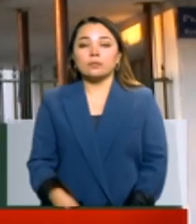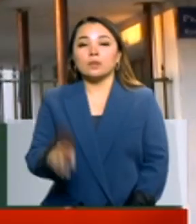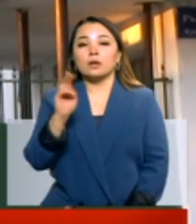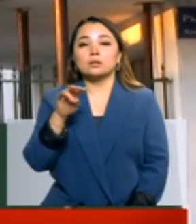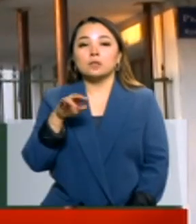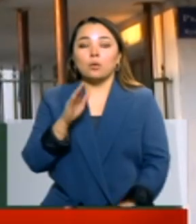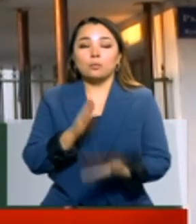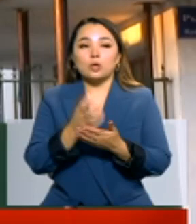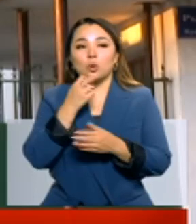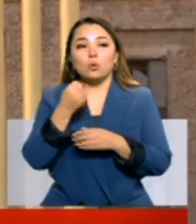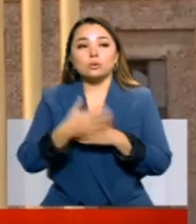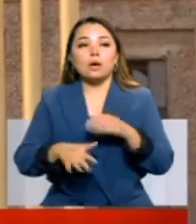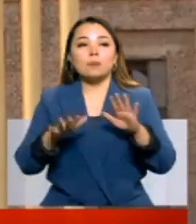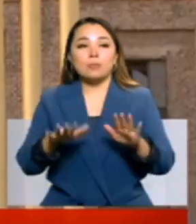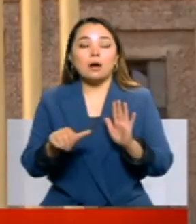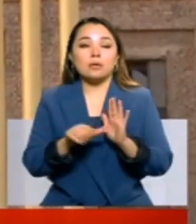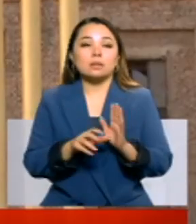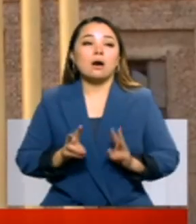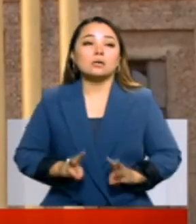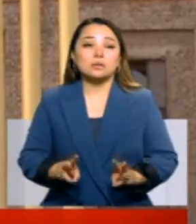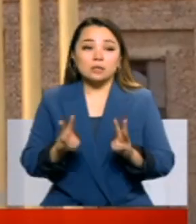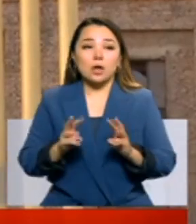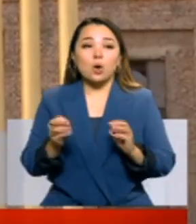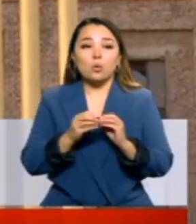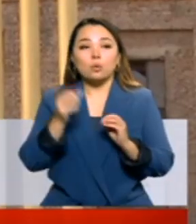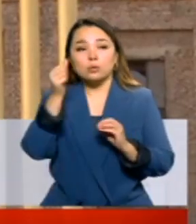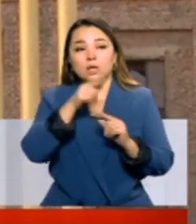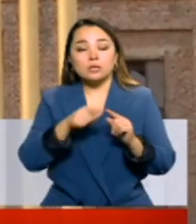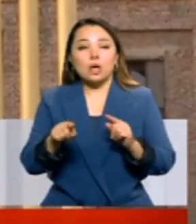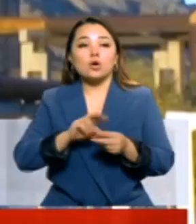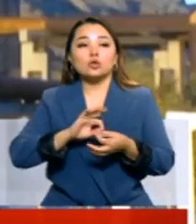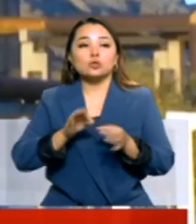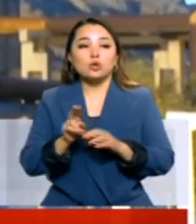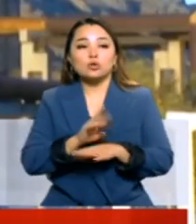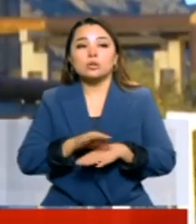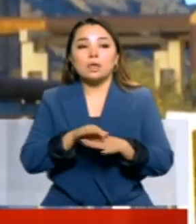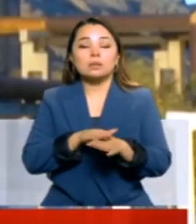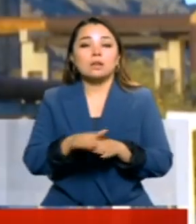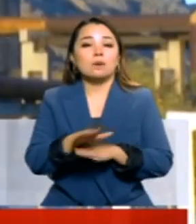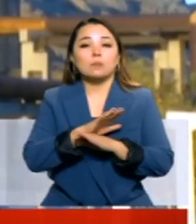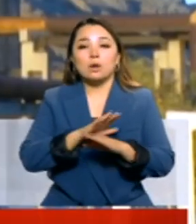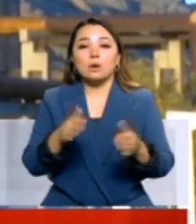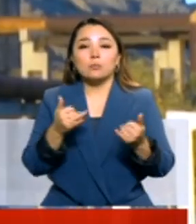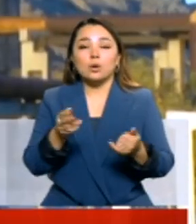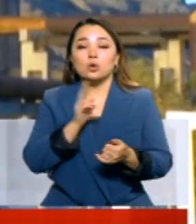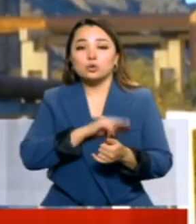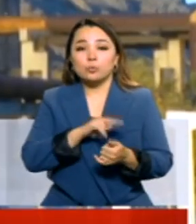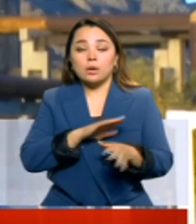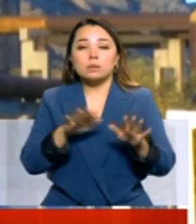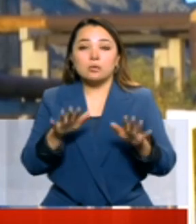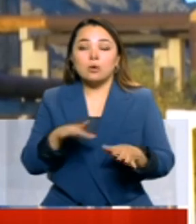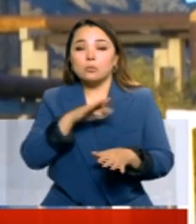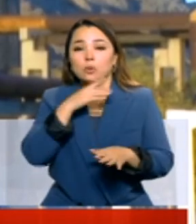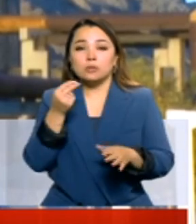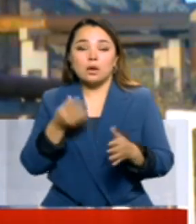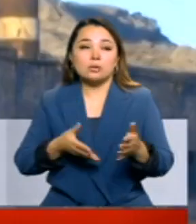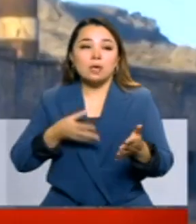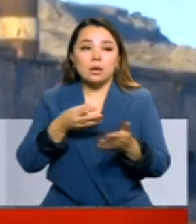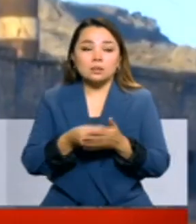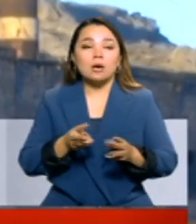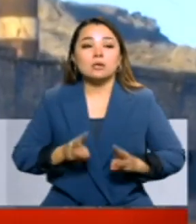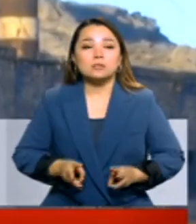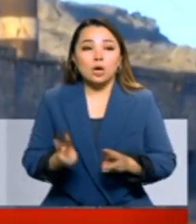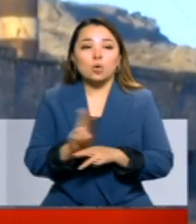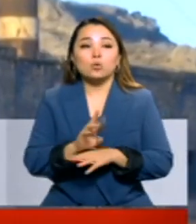Кентаудағы жылу электр орталығындағы 6 қазандық соңғы 10 жылда күрделі жөнделмеген. Бұл жұмыстарға биыл қазынадан қыруар қаржы бөлініп,